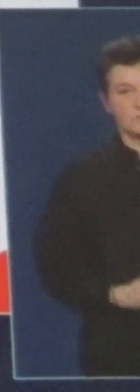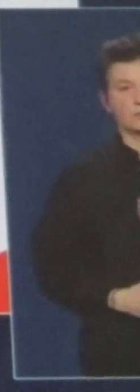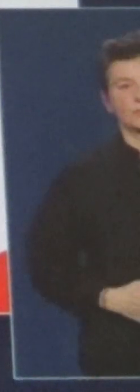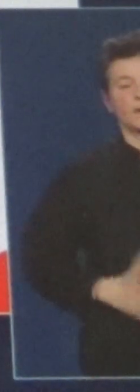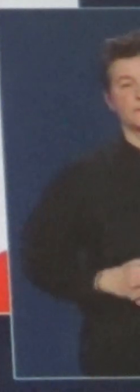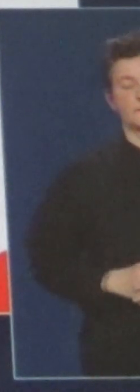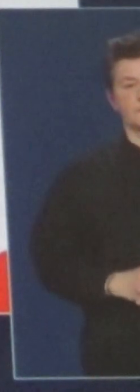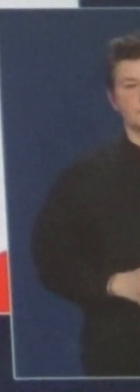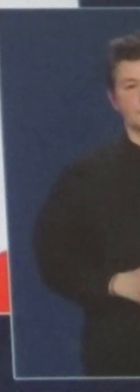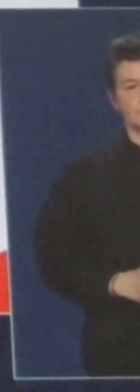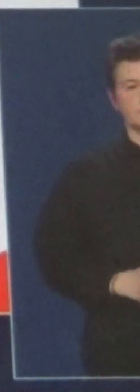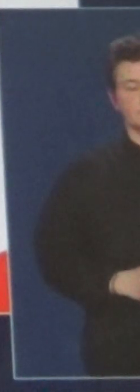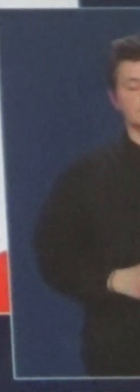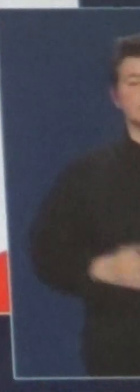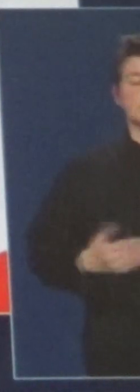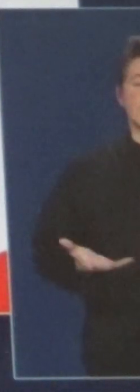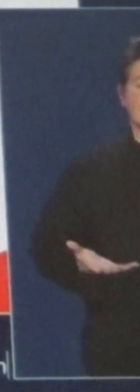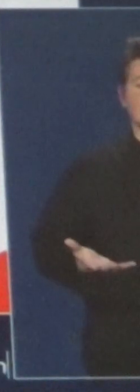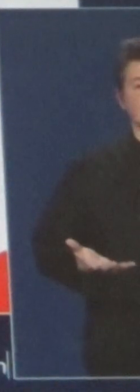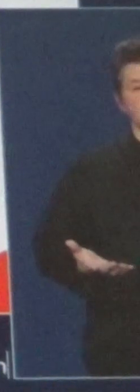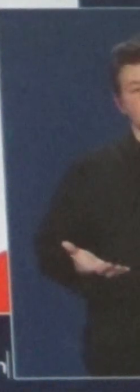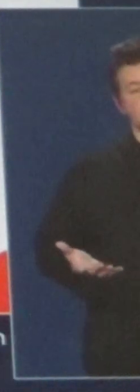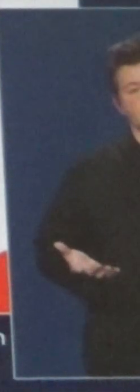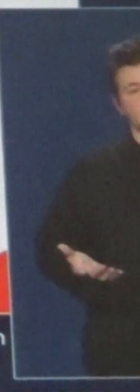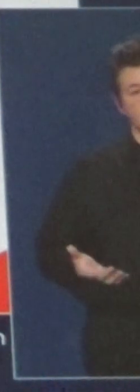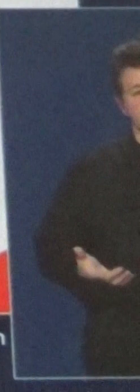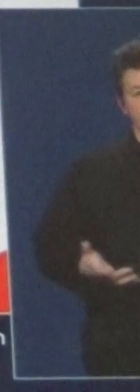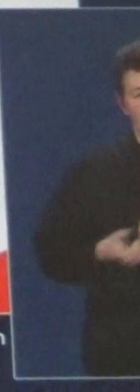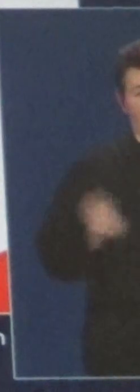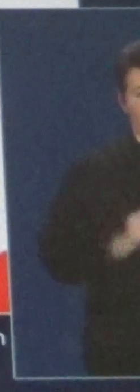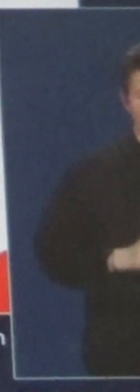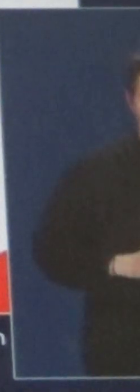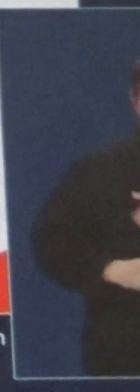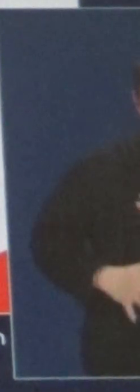Waterloo. 5 ans que tu nous mènes en bateau.